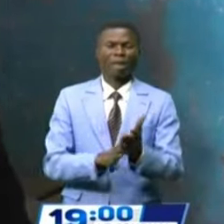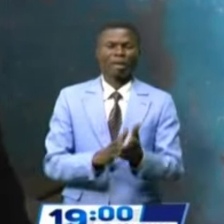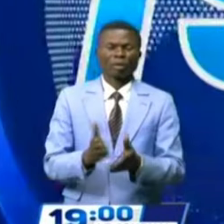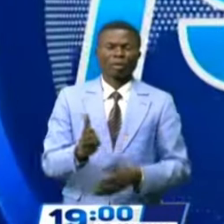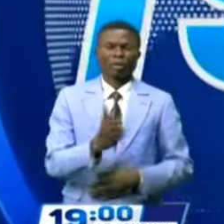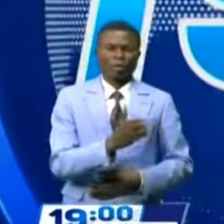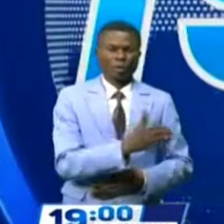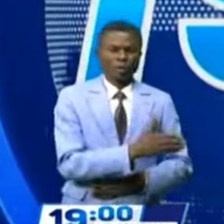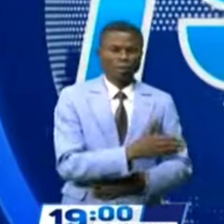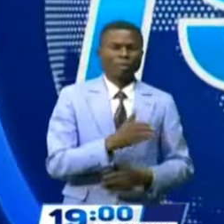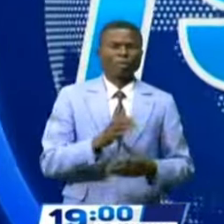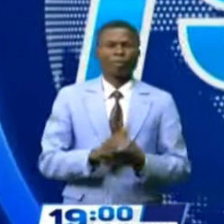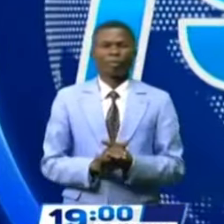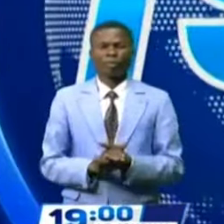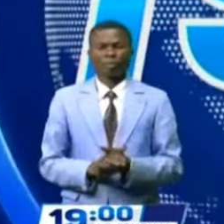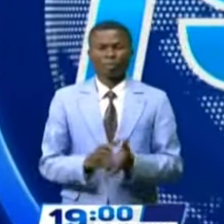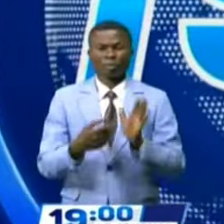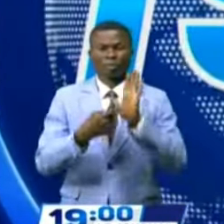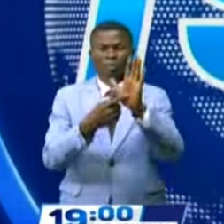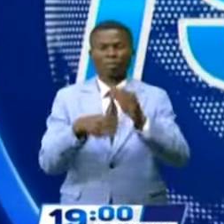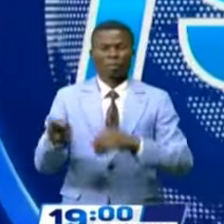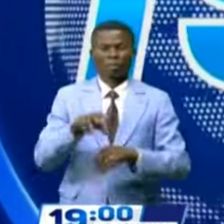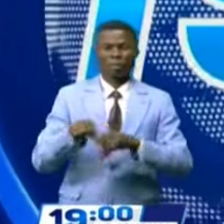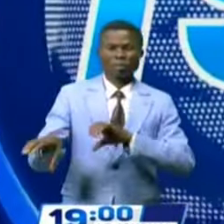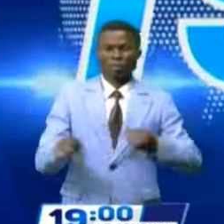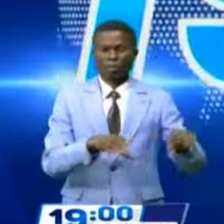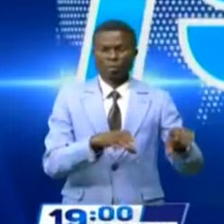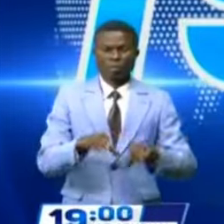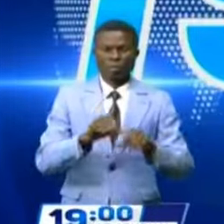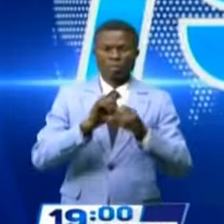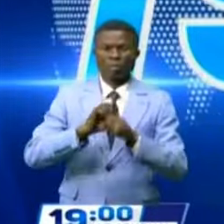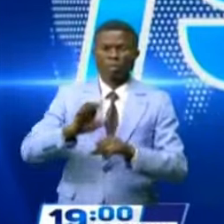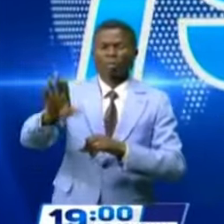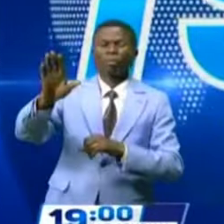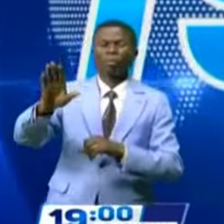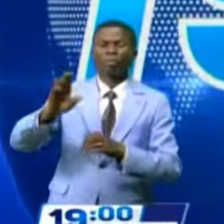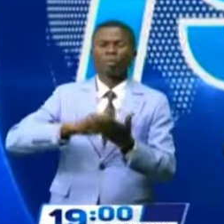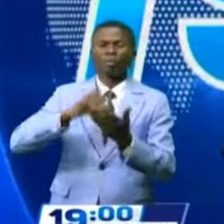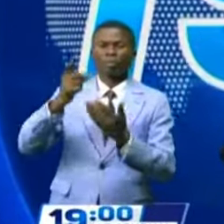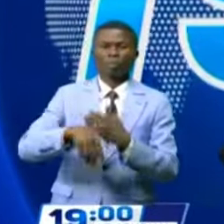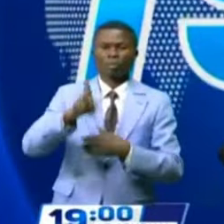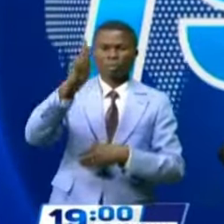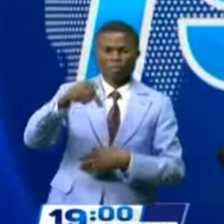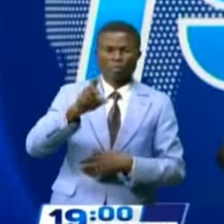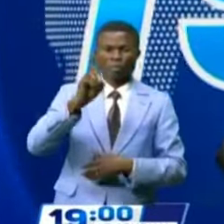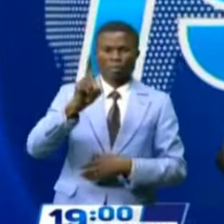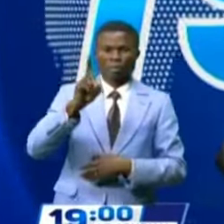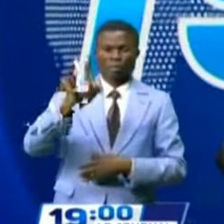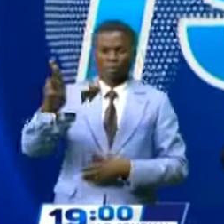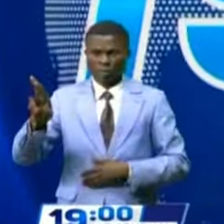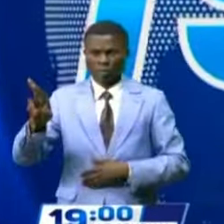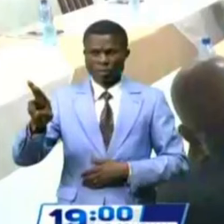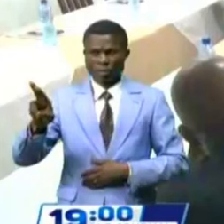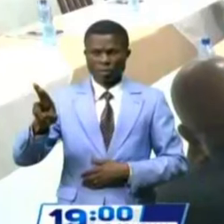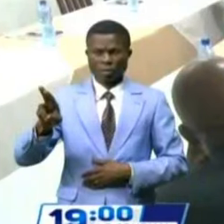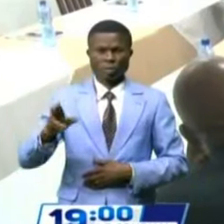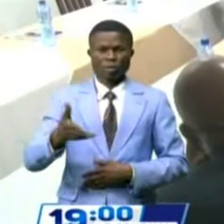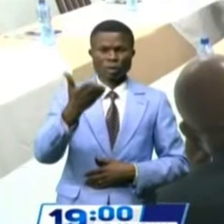chaussure. Suivons à présent les activités déployées dans le cadre du PDDR.